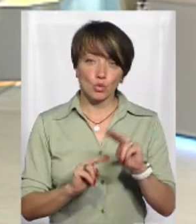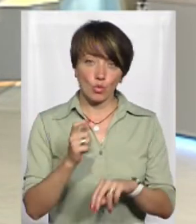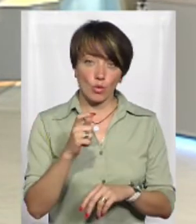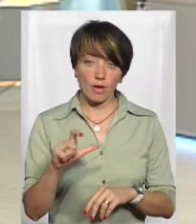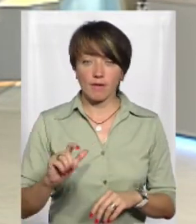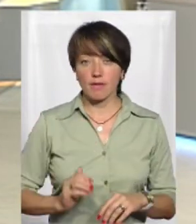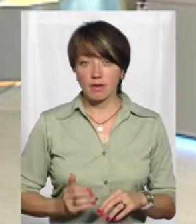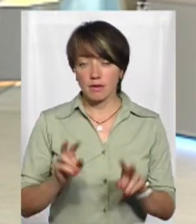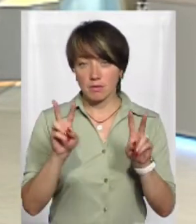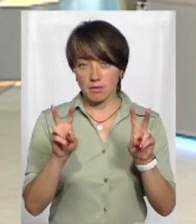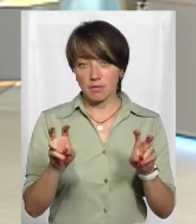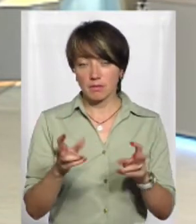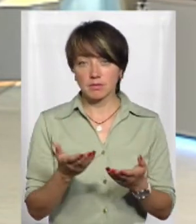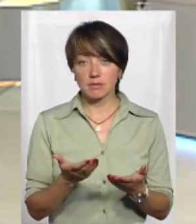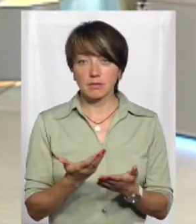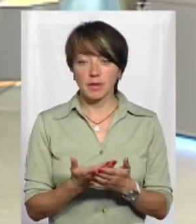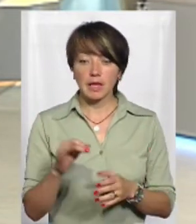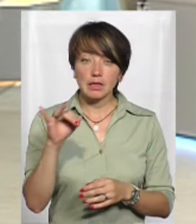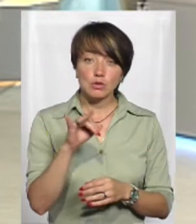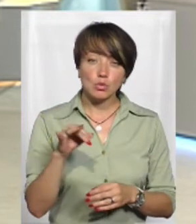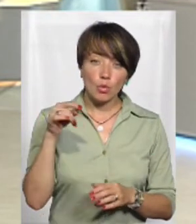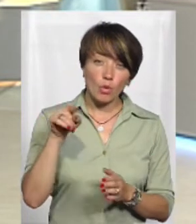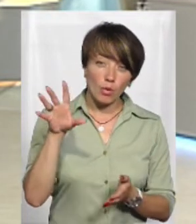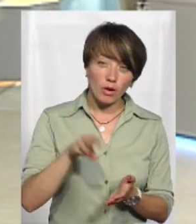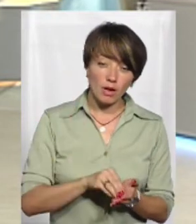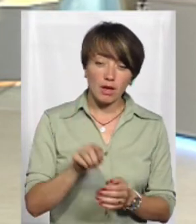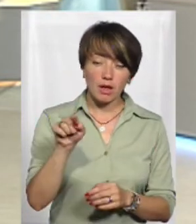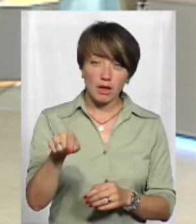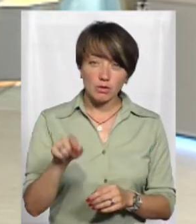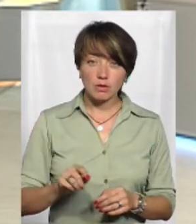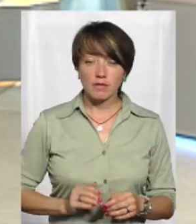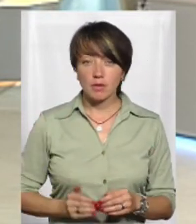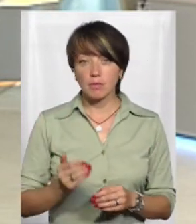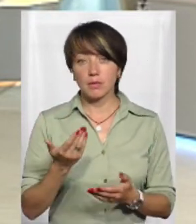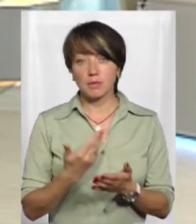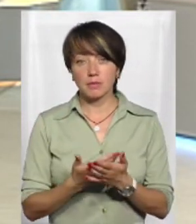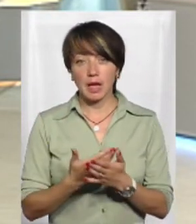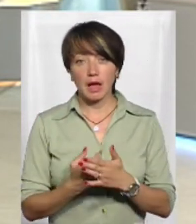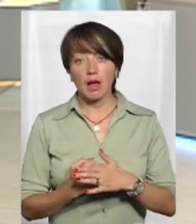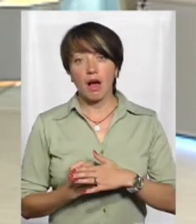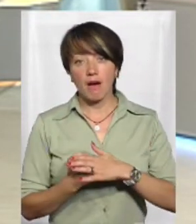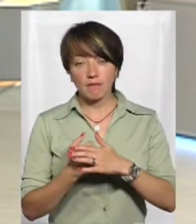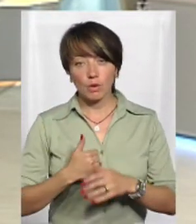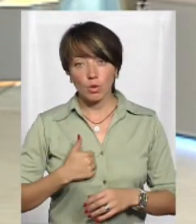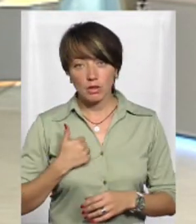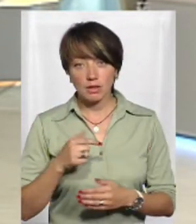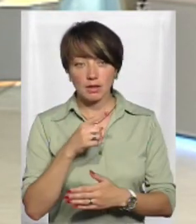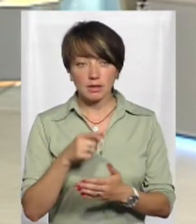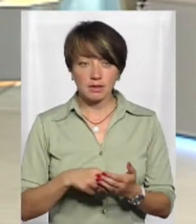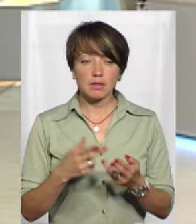Якась історія цього підприємства, репутація? має значення,